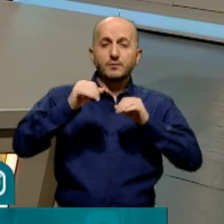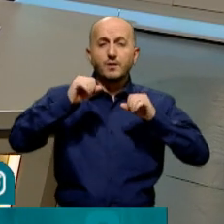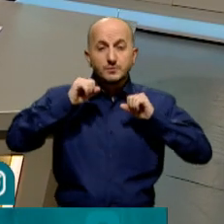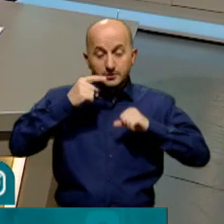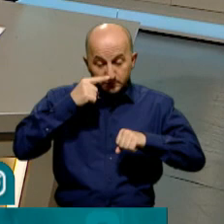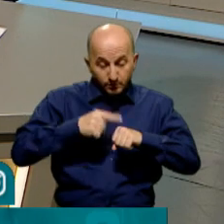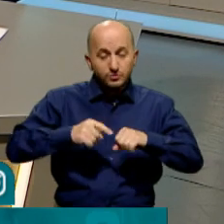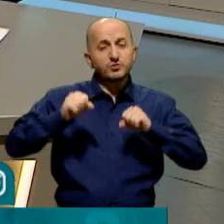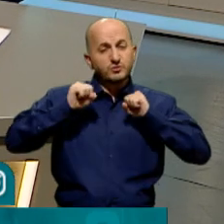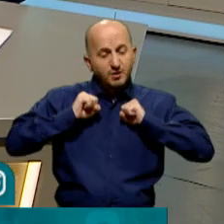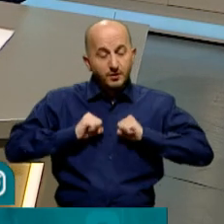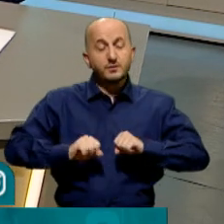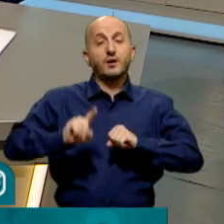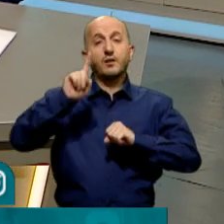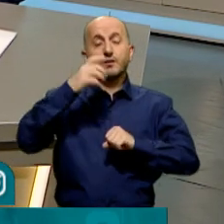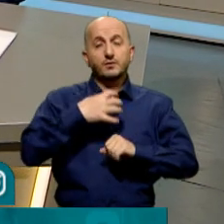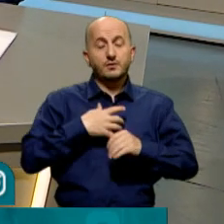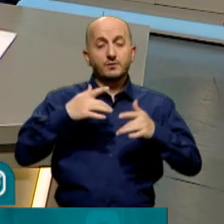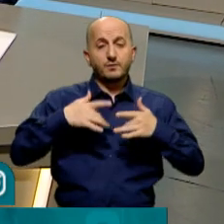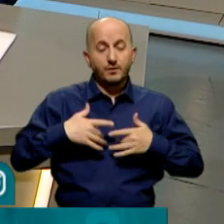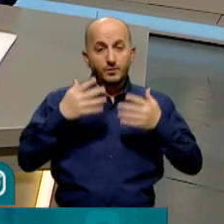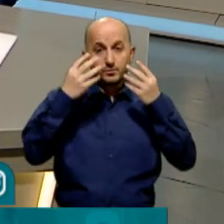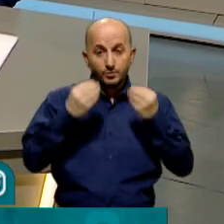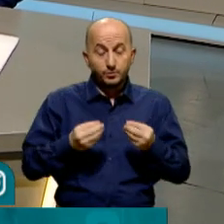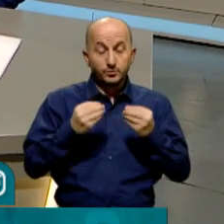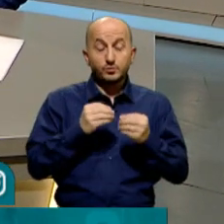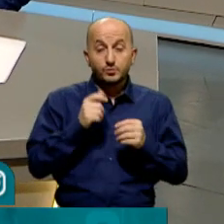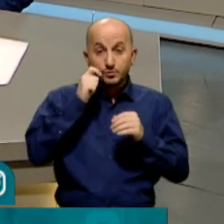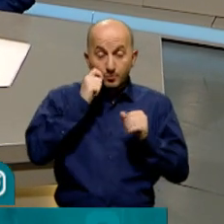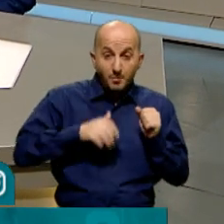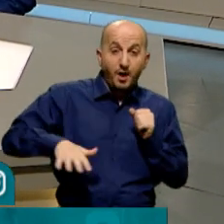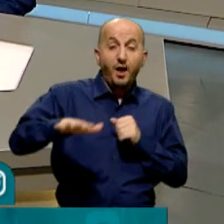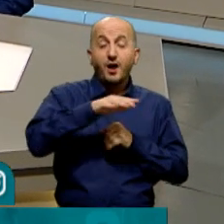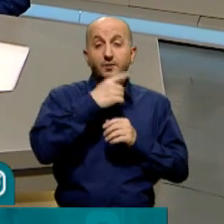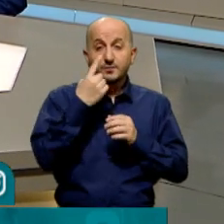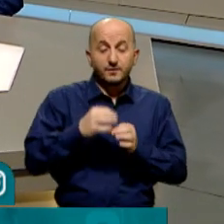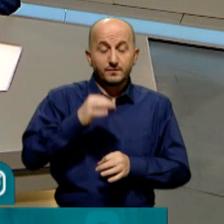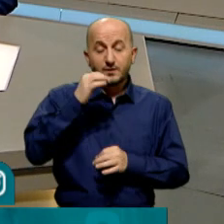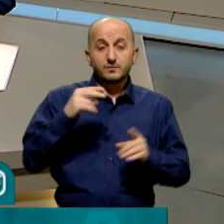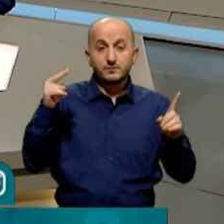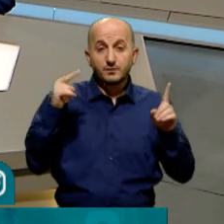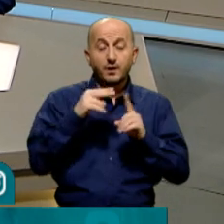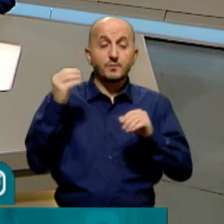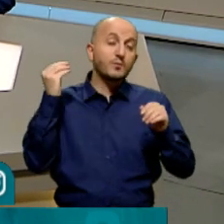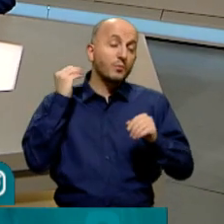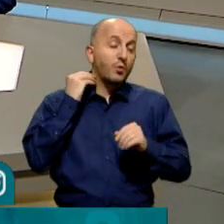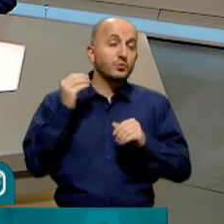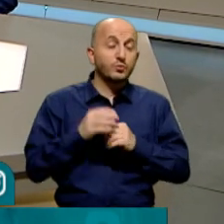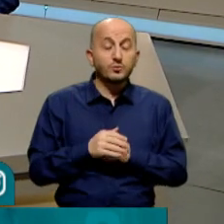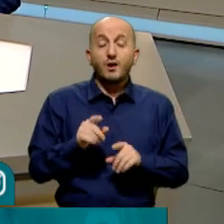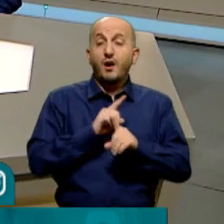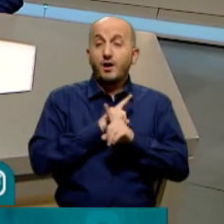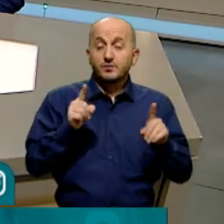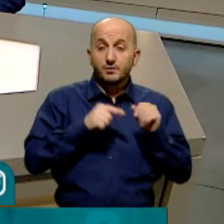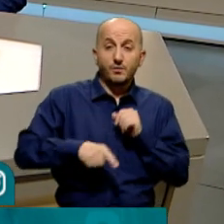inancı. Allah kendinden razı olsun. Onun için bu ümmetin her bir ferdi sahabeye medyundur, borçludur. Asla